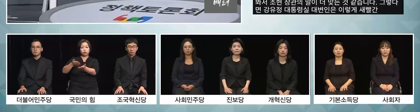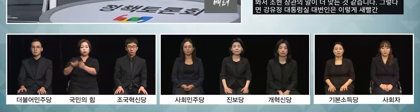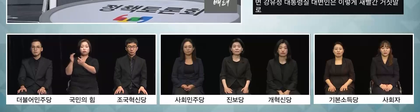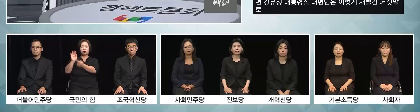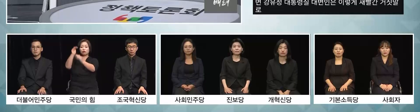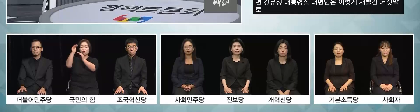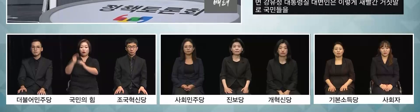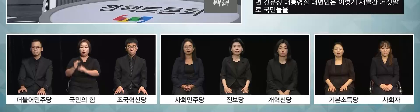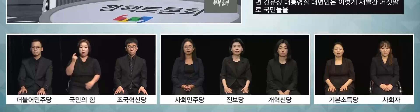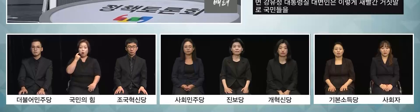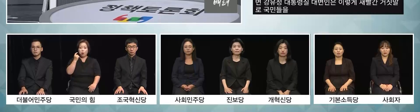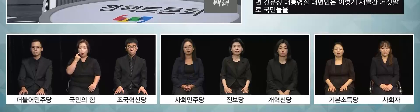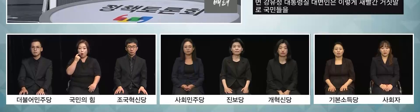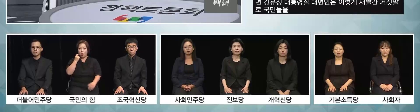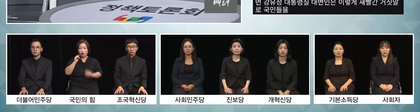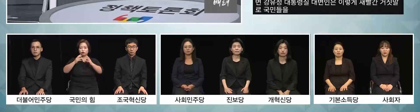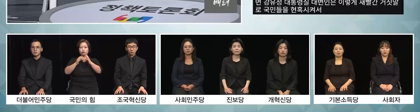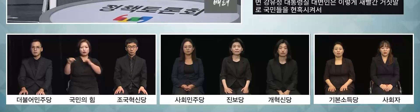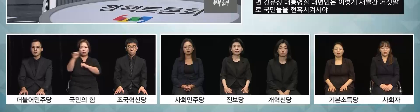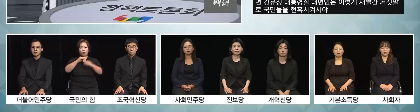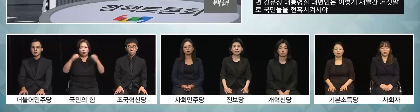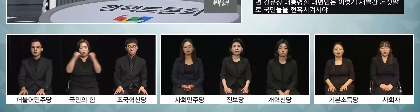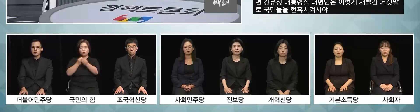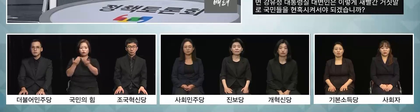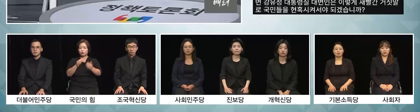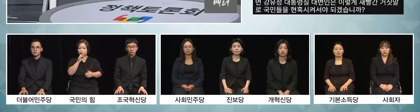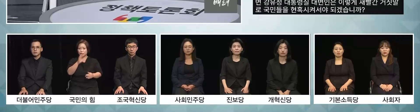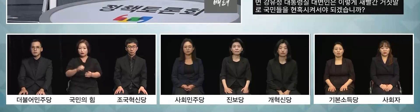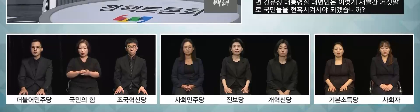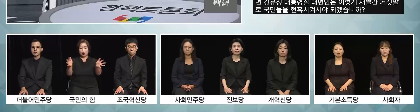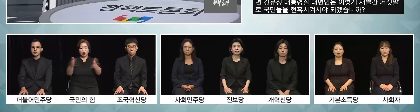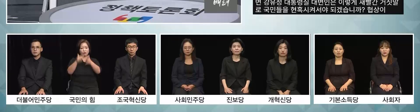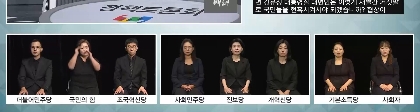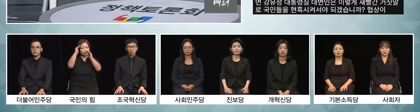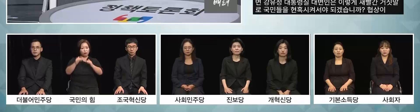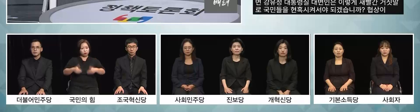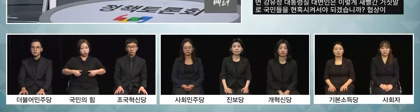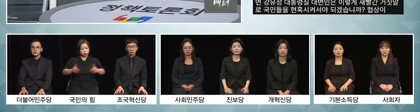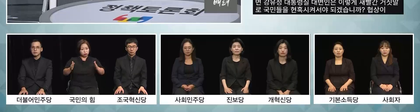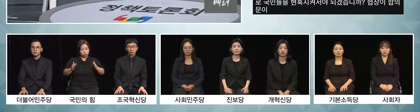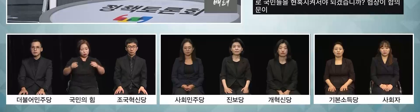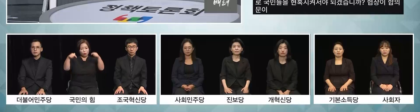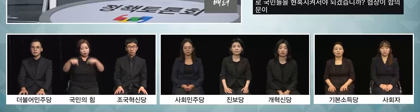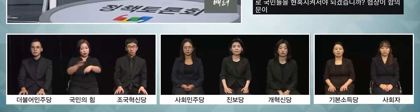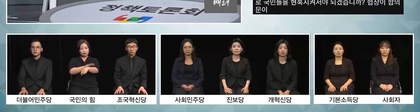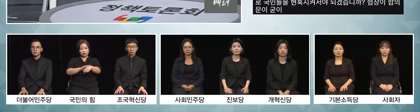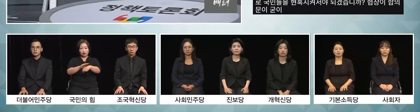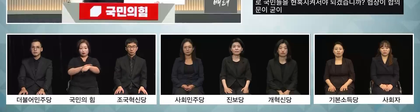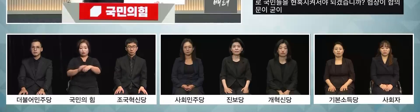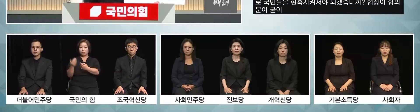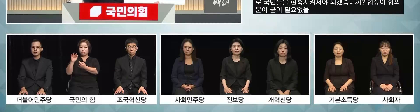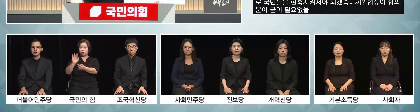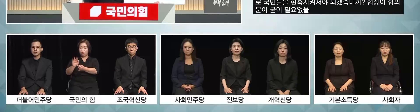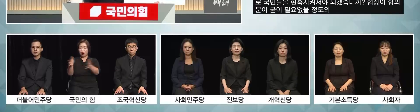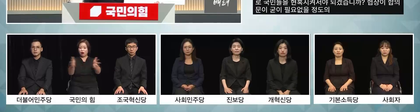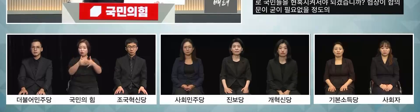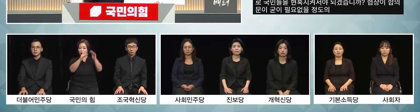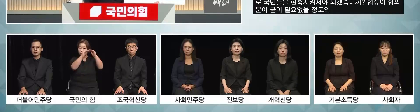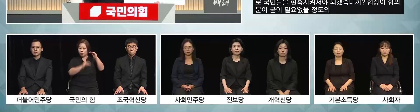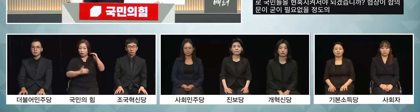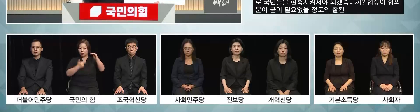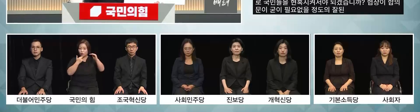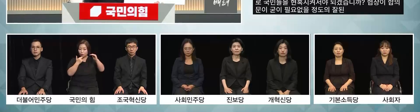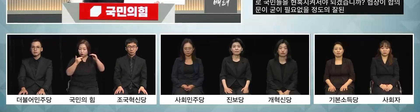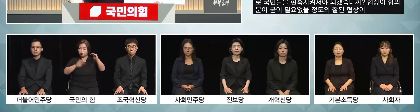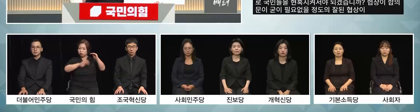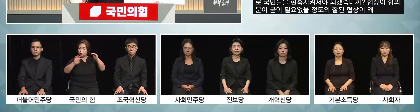국민들을 현혹시켰어야 되겠습니까? 협상이 뭐 합의문이 굳이 필요 없을 정도로 잘된 협상이 왜 이렇게 합의문도 안 나오고 난항을 거듭하고